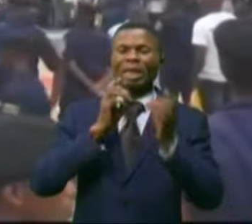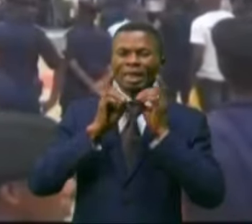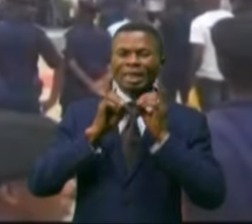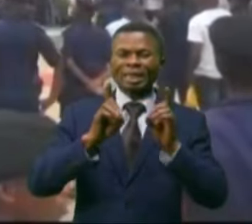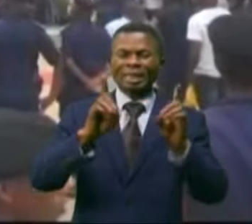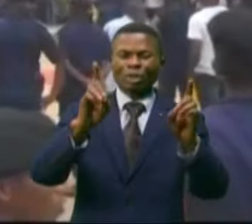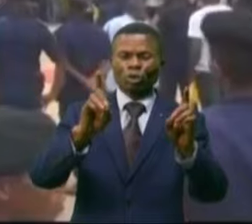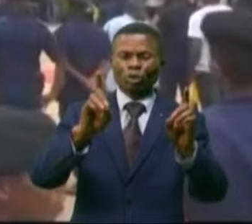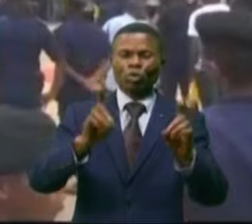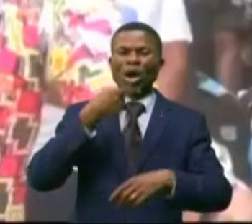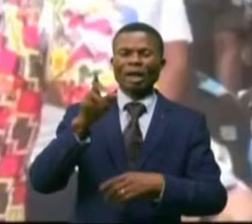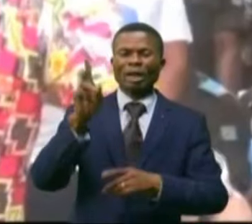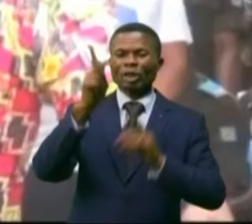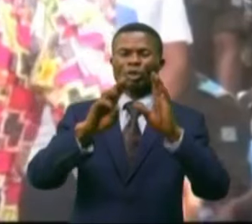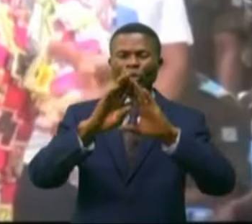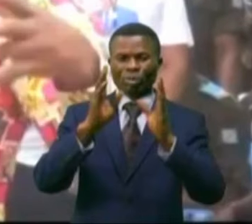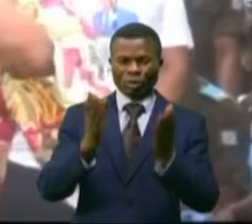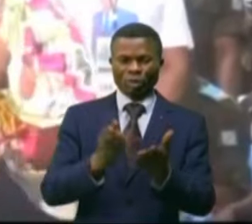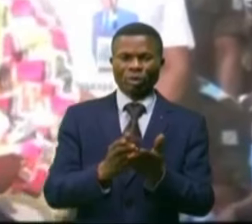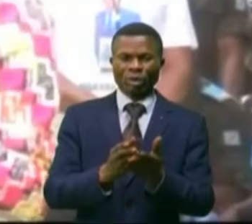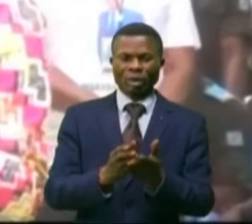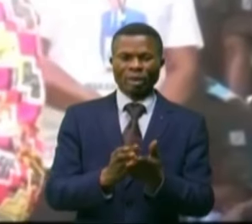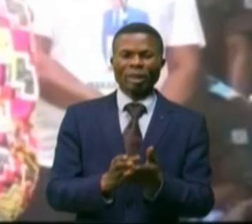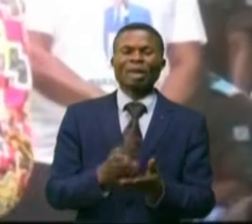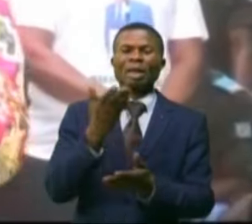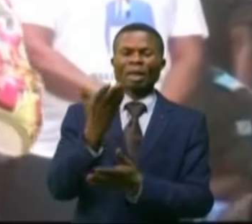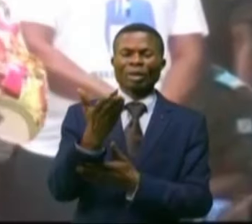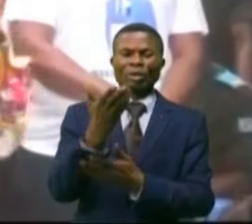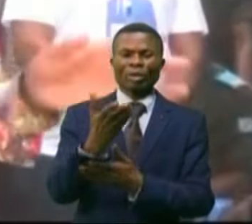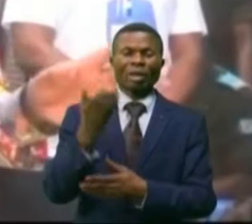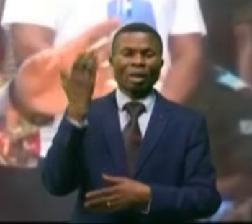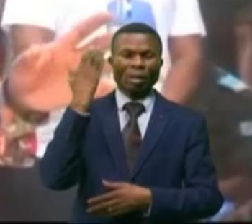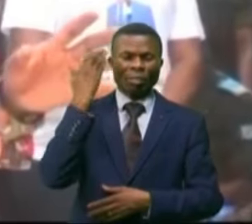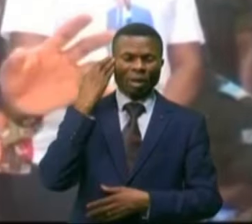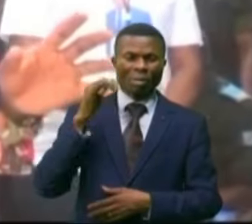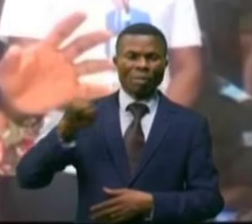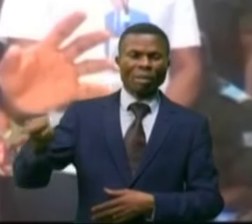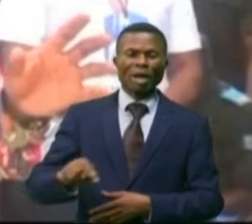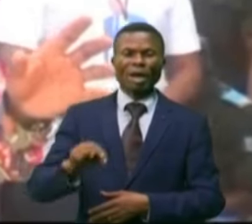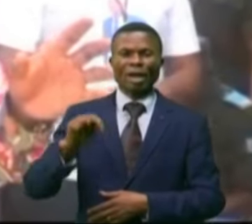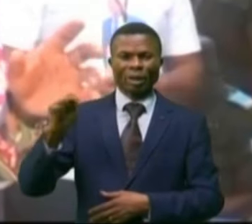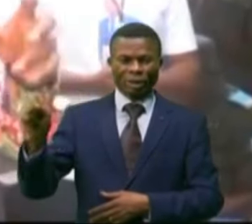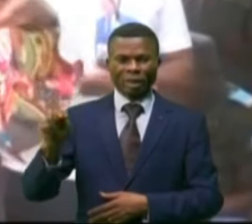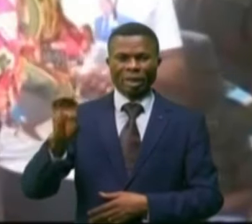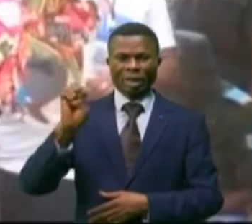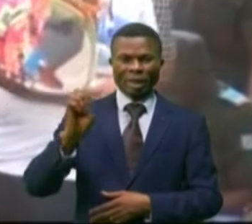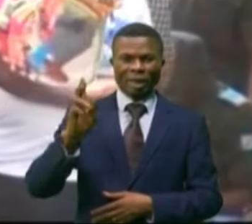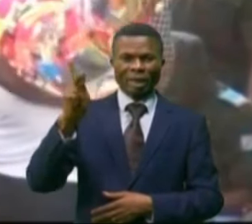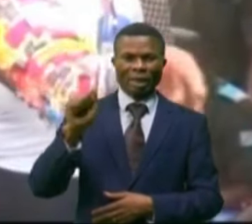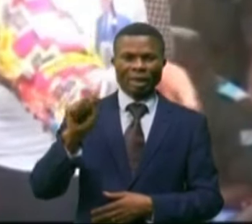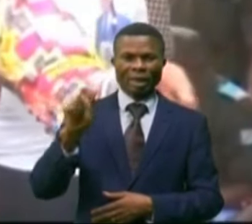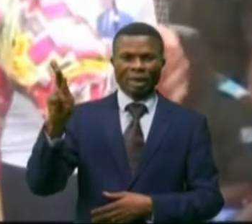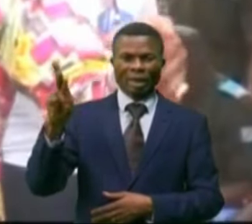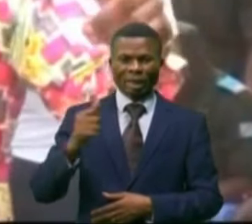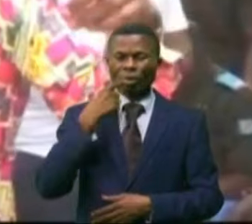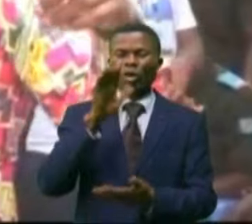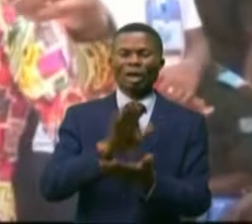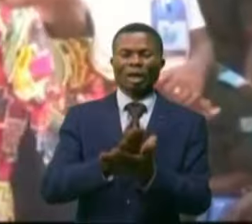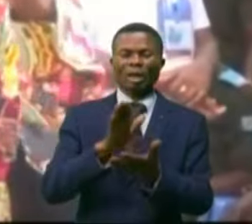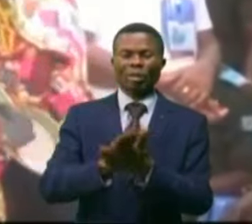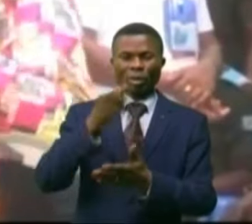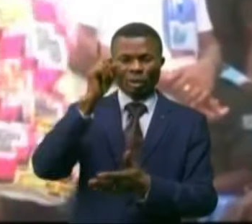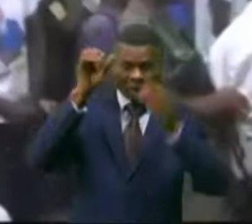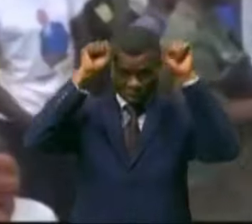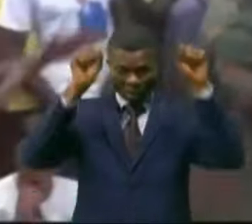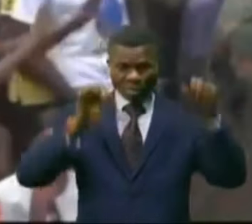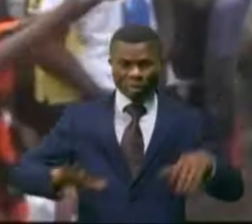la Mongala. Du haut de la tribune, l'imperturbable Jean-Colin Makaka Papé Kaka a commencé par rendre ses hommages le plus déférent au